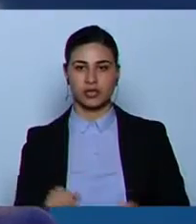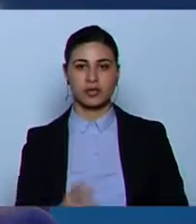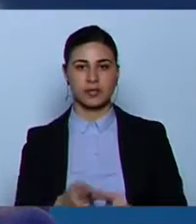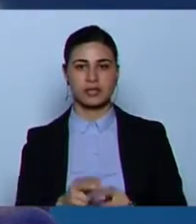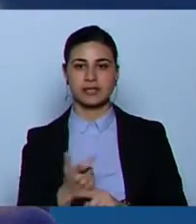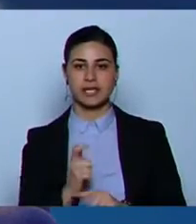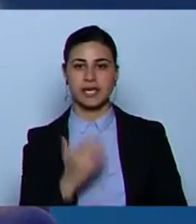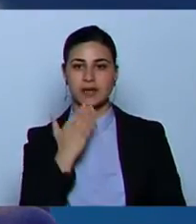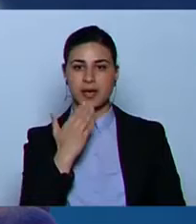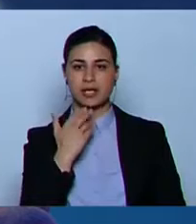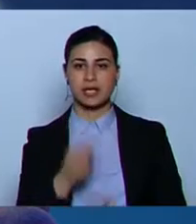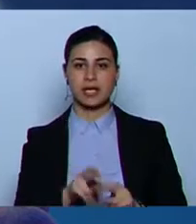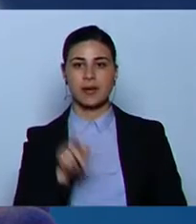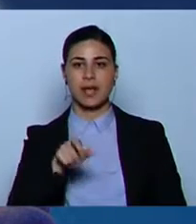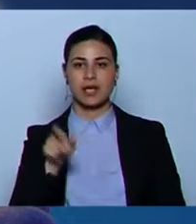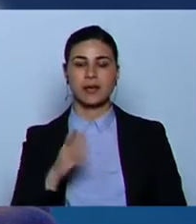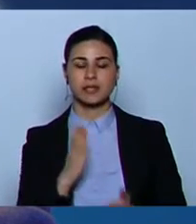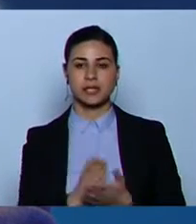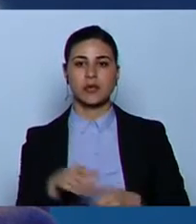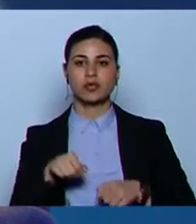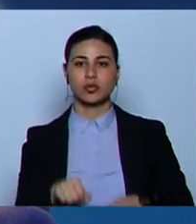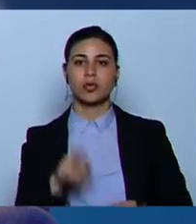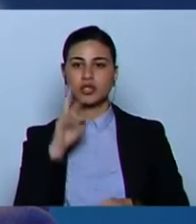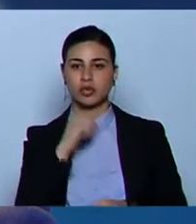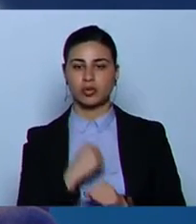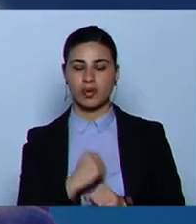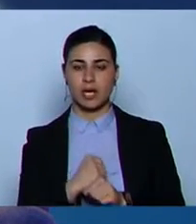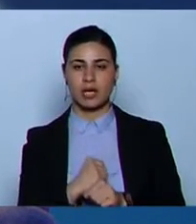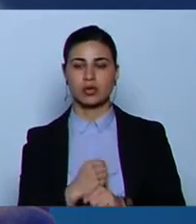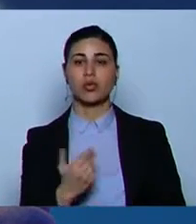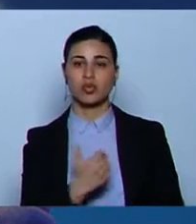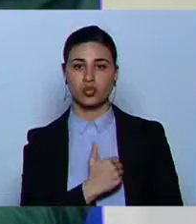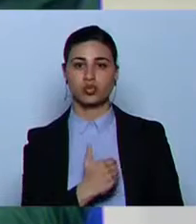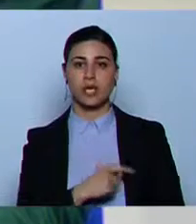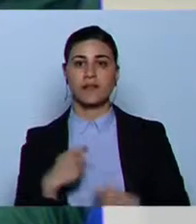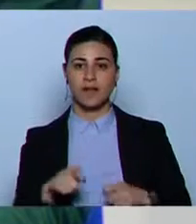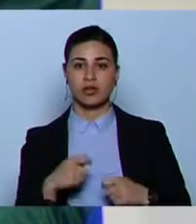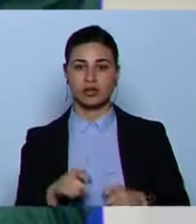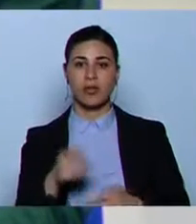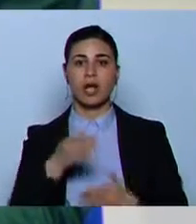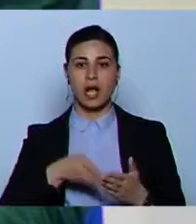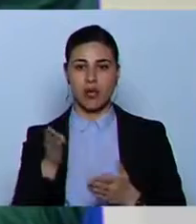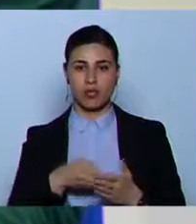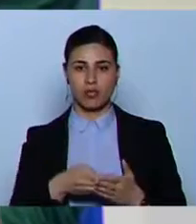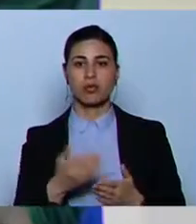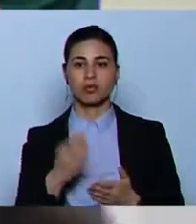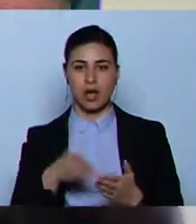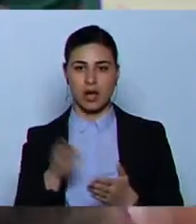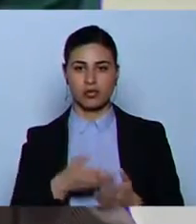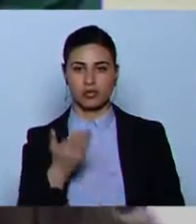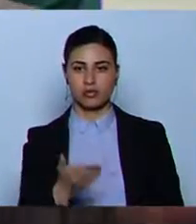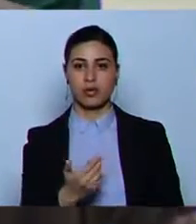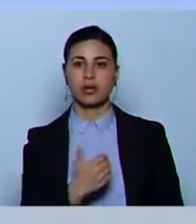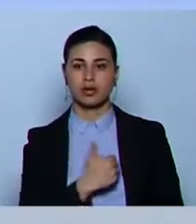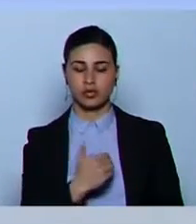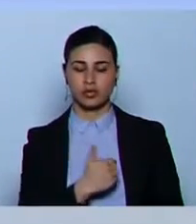ძალიან მარტივია. იმ ადამიანებს აქვთ უფლება შეცდომაც დაუშვა. უნდათ გარევაჭრობა გააუქმო. და